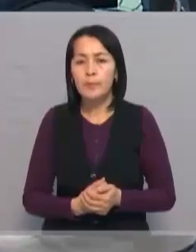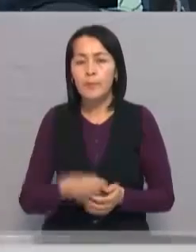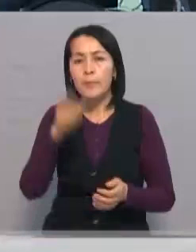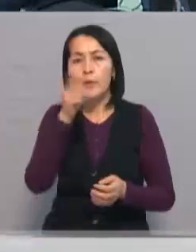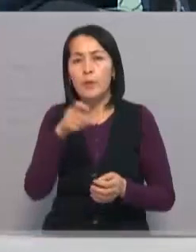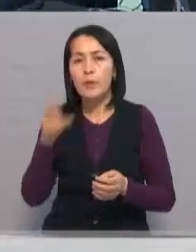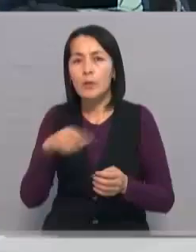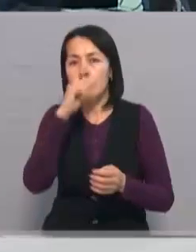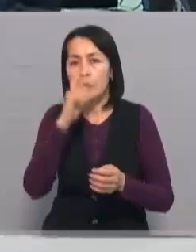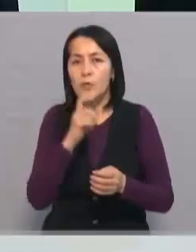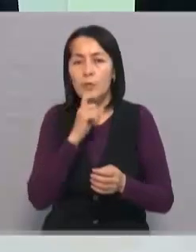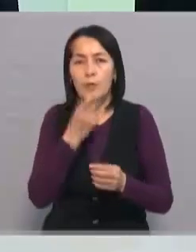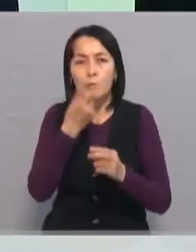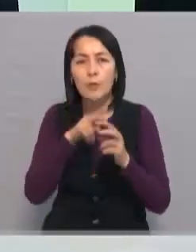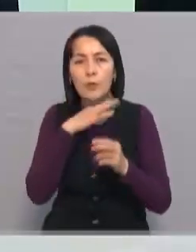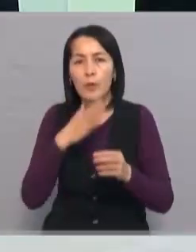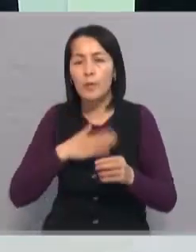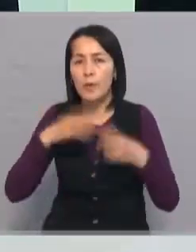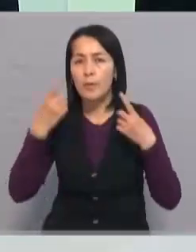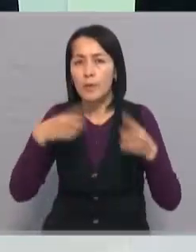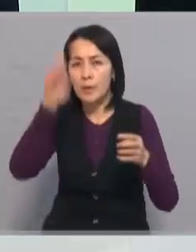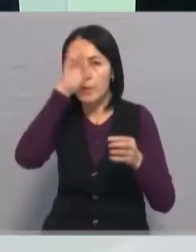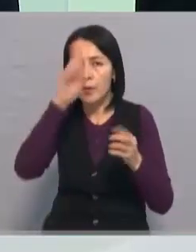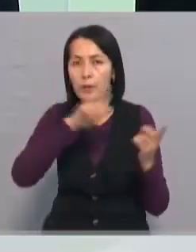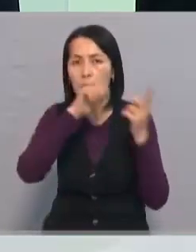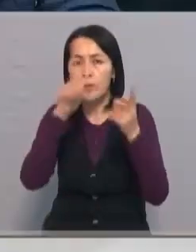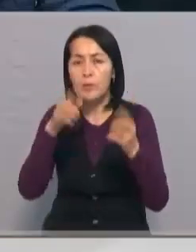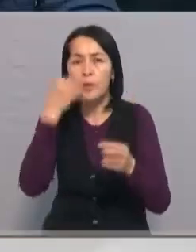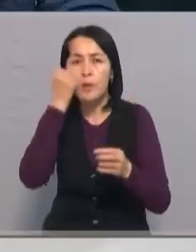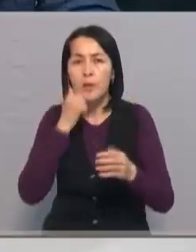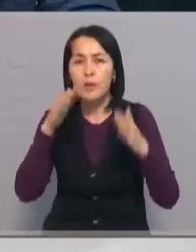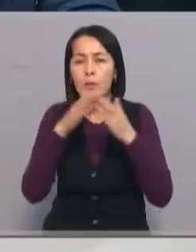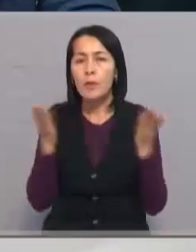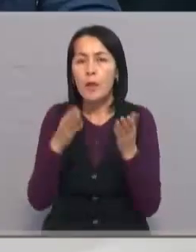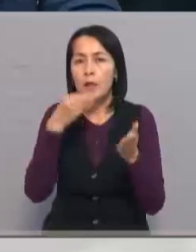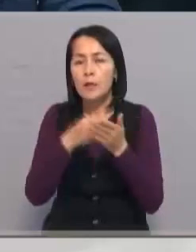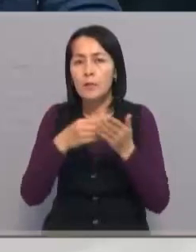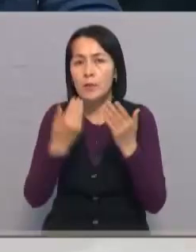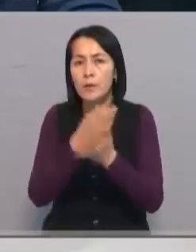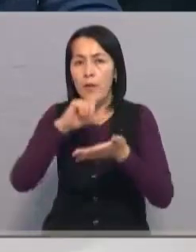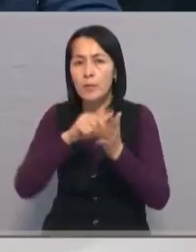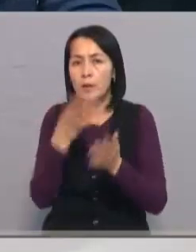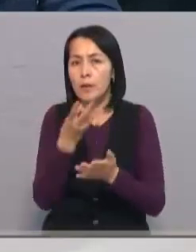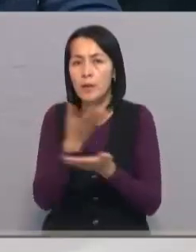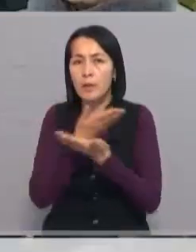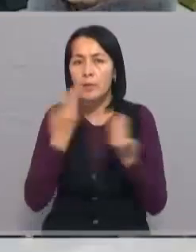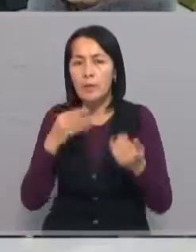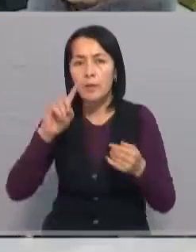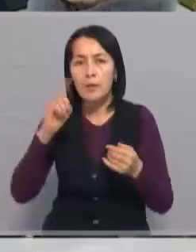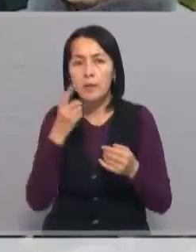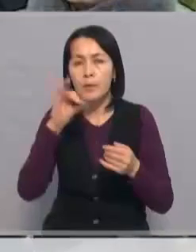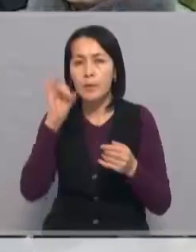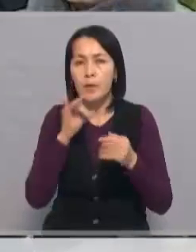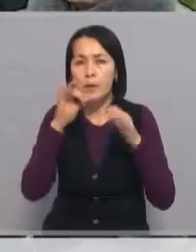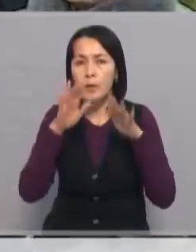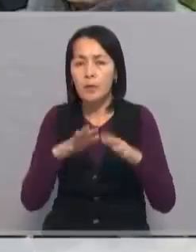Тұрғындар тарапынан түсінбеушіліктер көп. Бірі, мен басқа мемлекетке көшетін едім, ескі үйімді қалай сатам, жаңа пәтер керек емес деп жатса, енді бірі тарихи